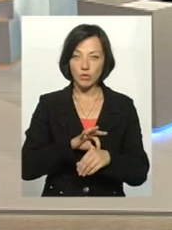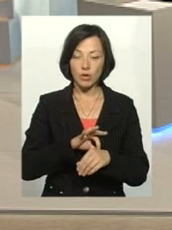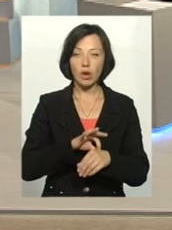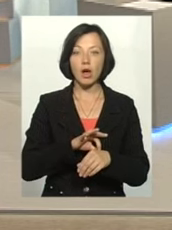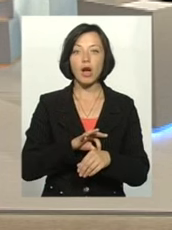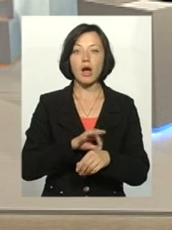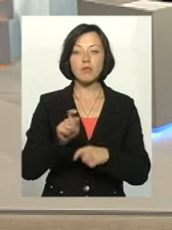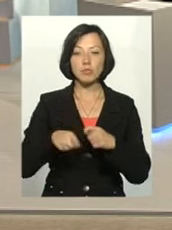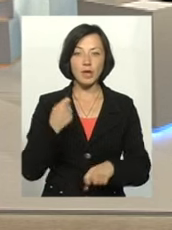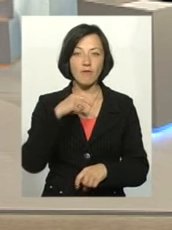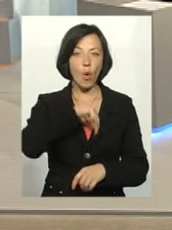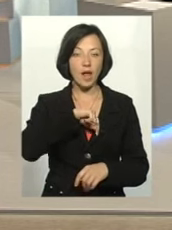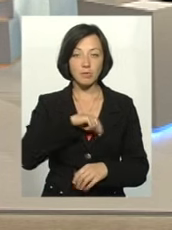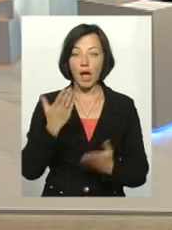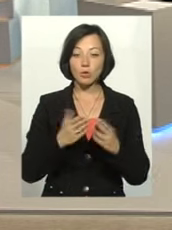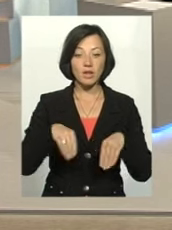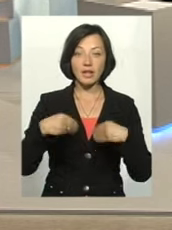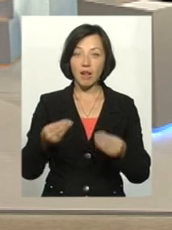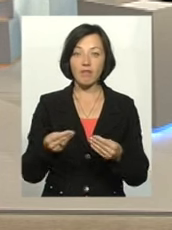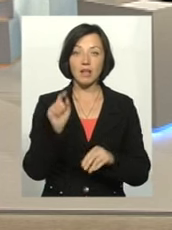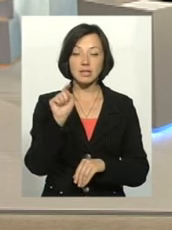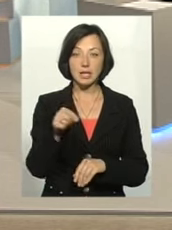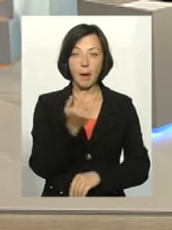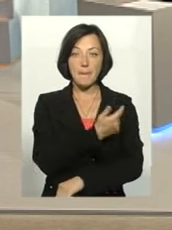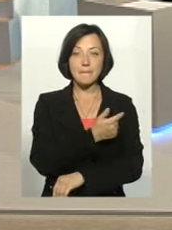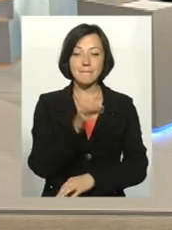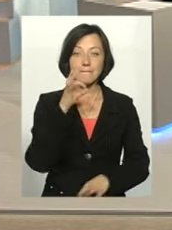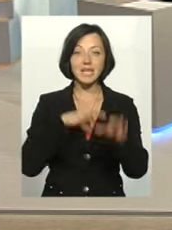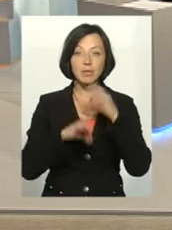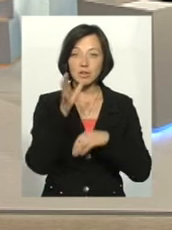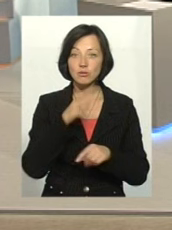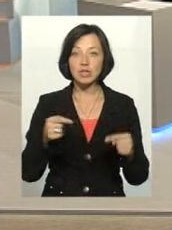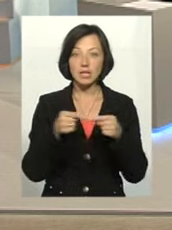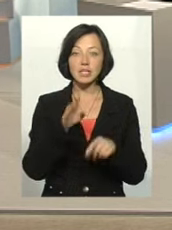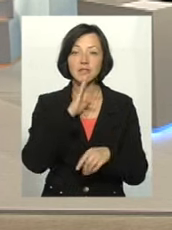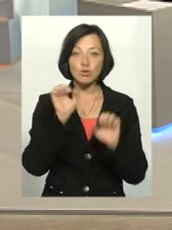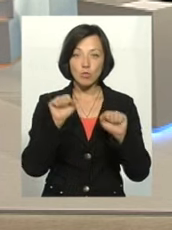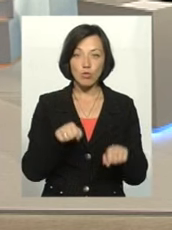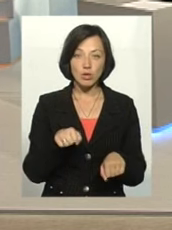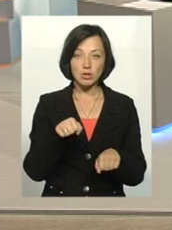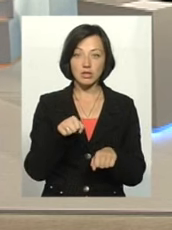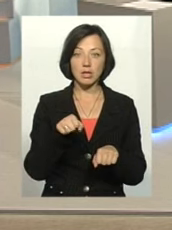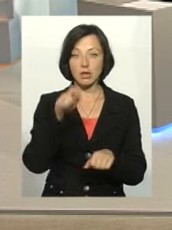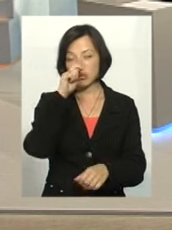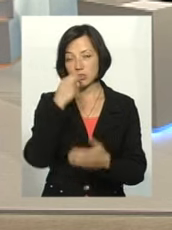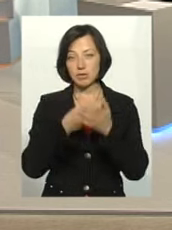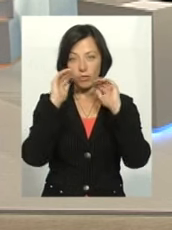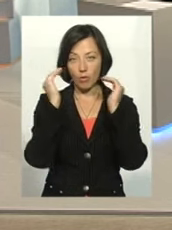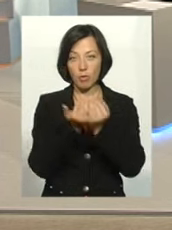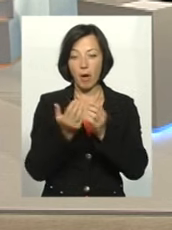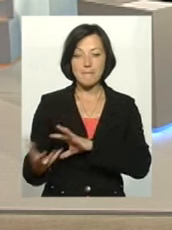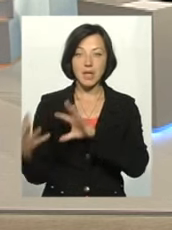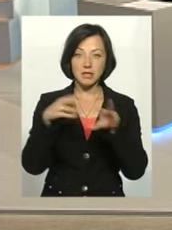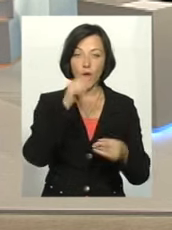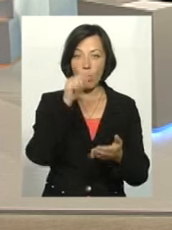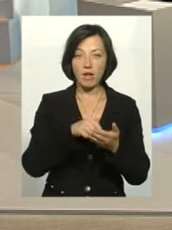гормональний такий збій в організмі. Якщо не давати їй медикаментів вчасно, дівчинка може впасти в кому. Вона переселенка з Луганська, яка